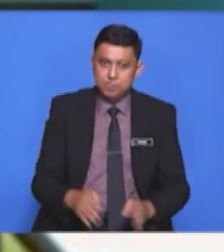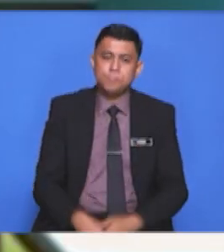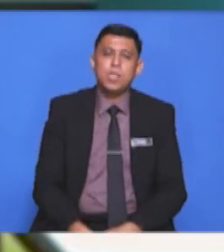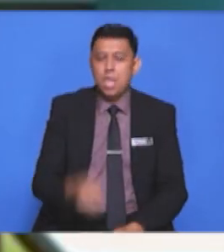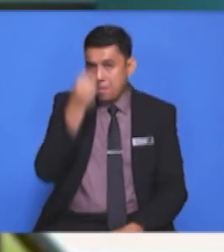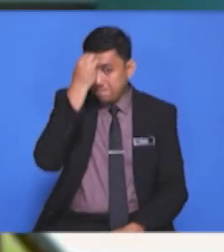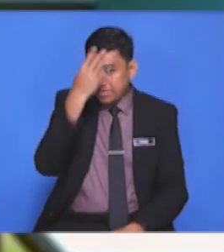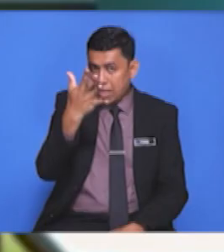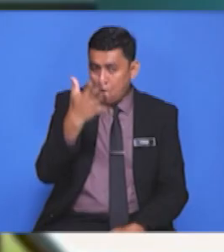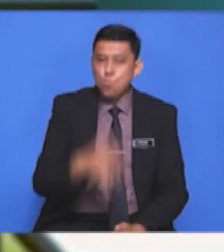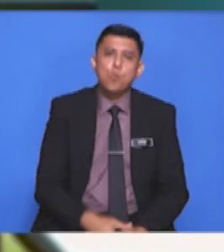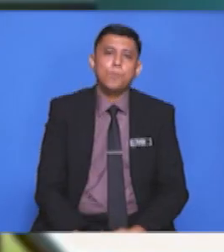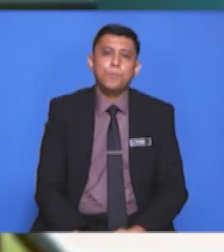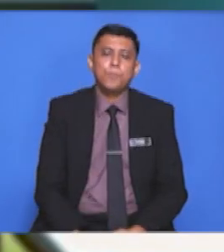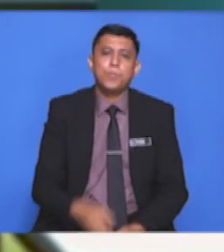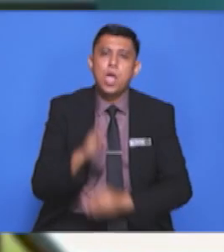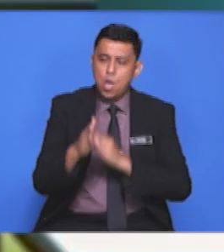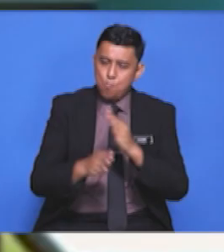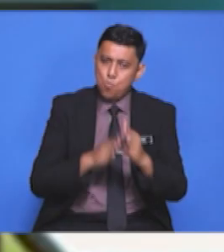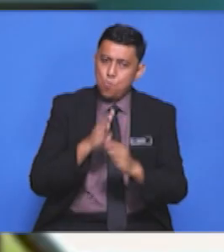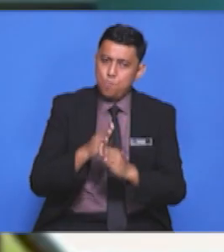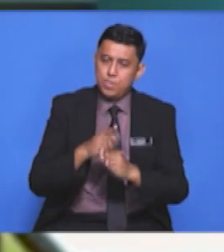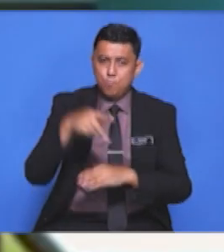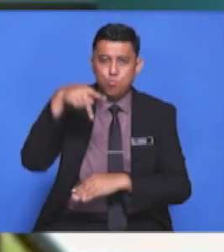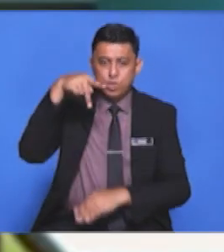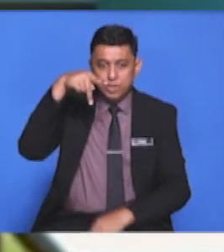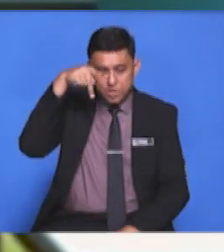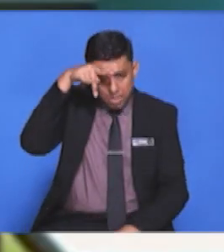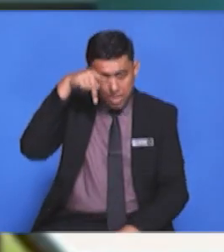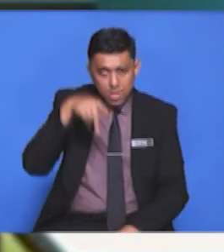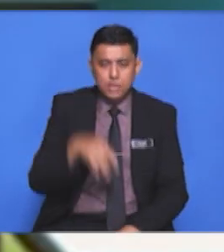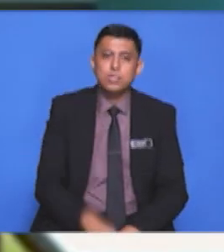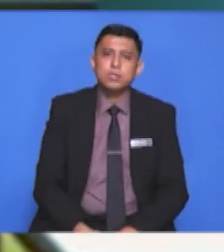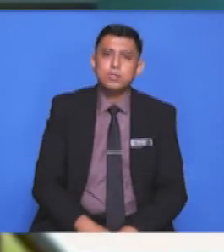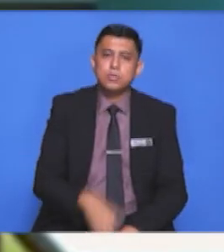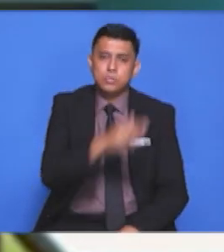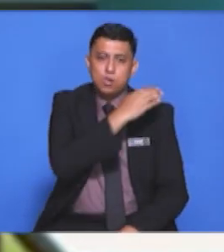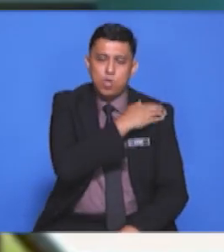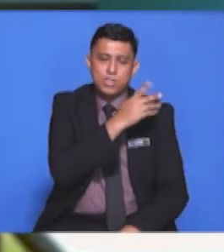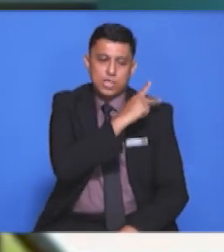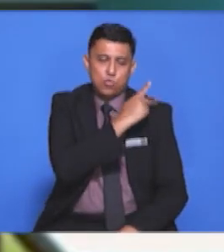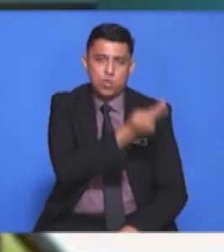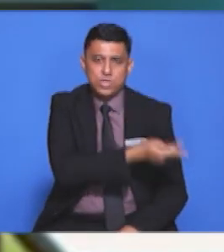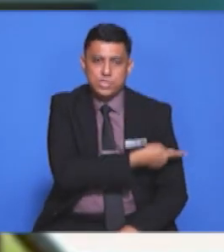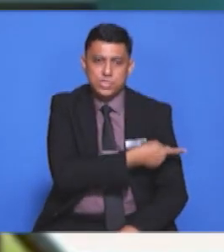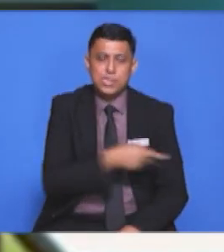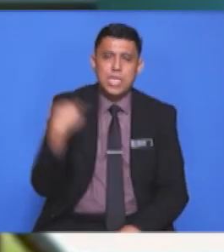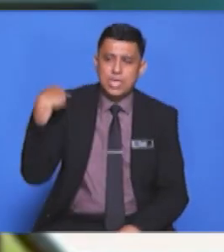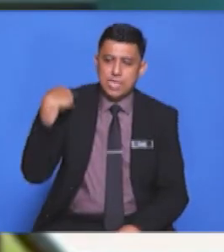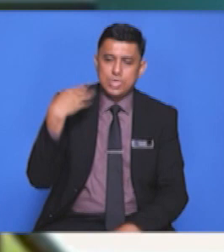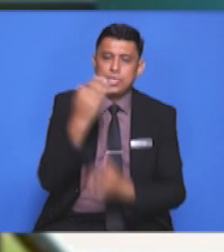beritahu Bumiputera jawatankuasa kakitangan